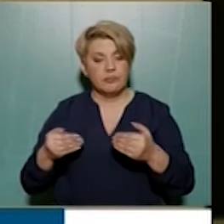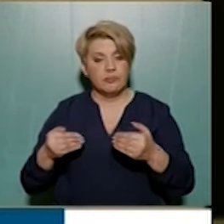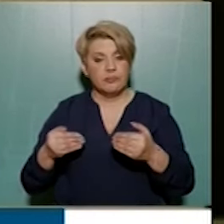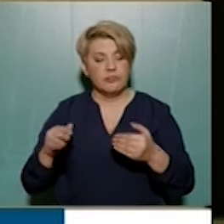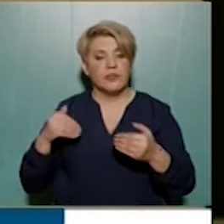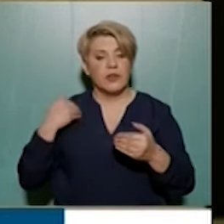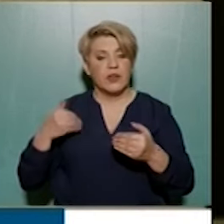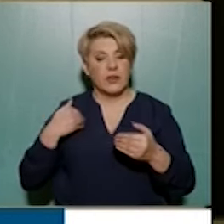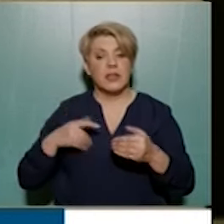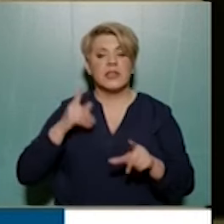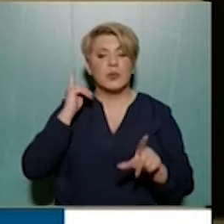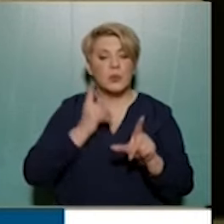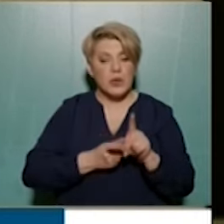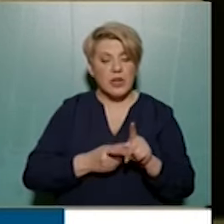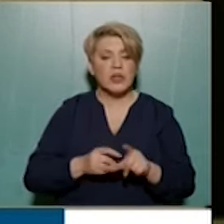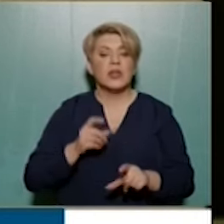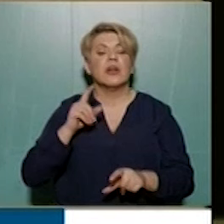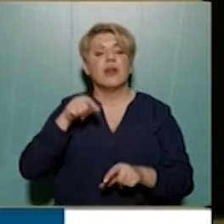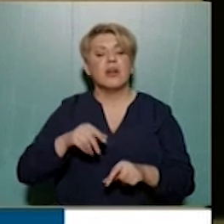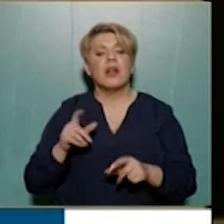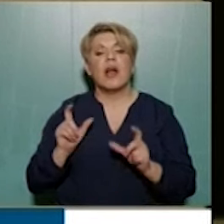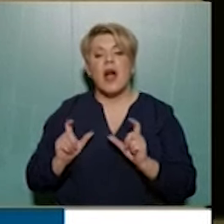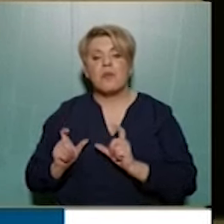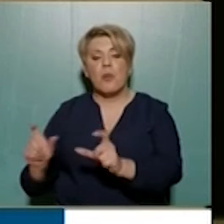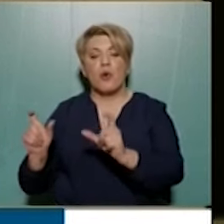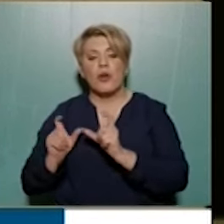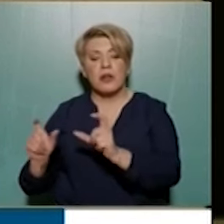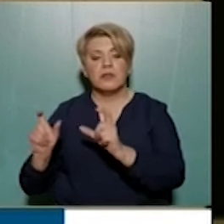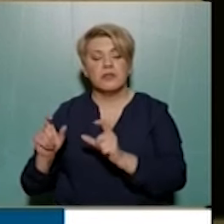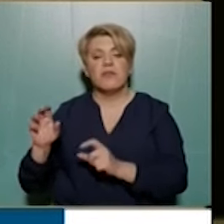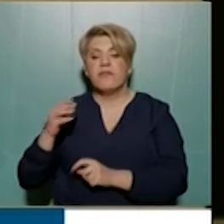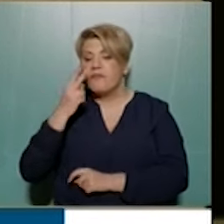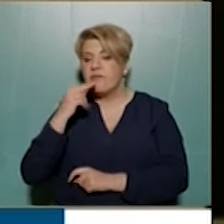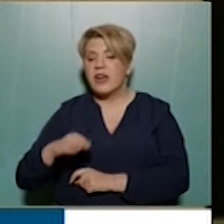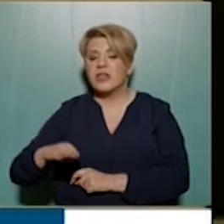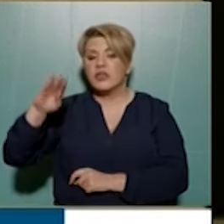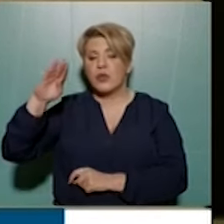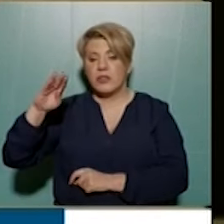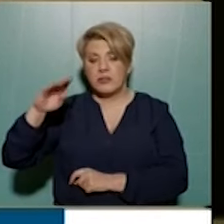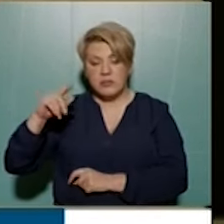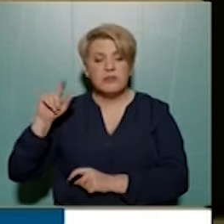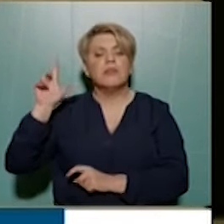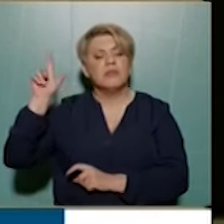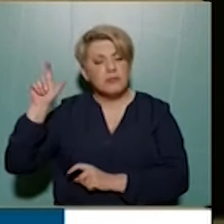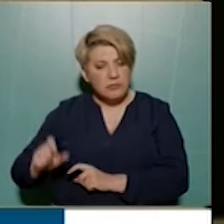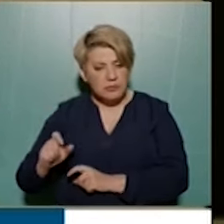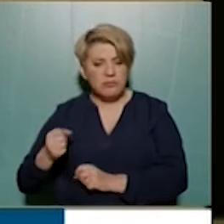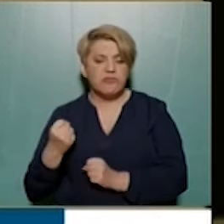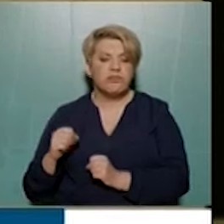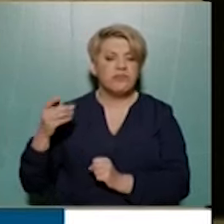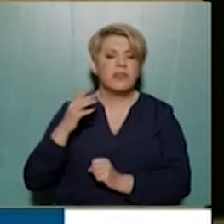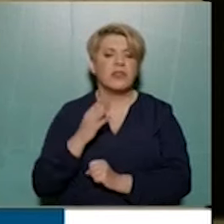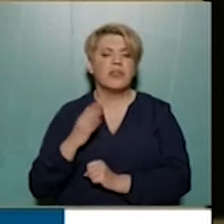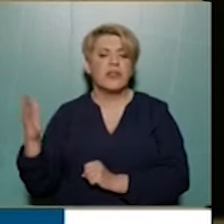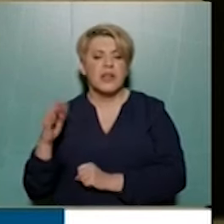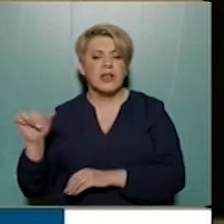και οι νεολαίοι της ΚΝΕ και οι κομμουνιστές απομόνωναν τα φασιστοειδή που πήγαιναν να σηκώσουν το κεφάλι και στα δυτικά